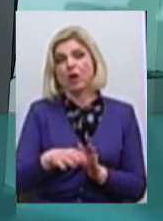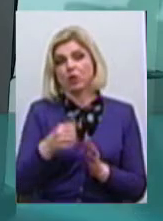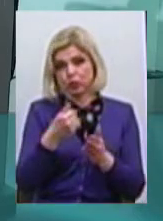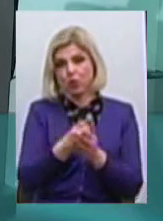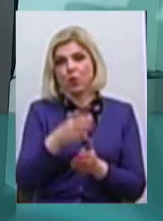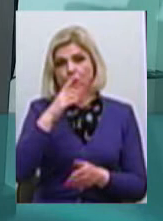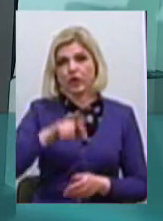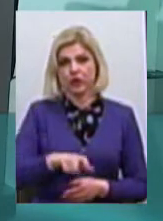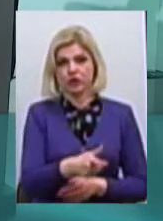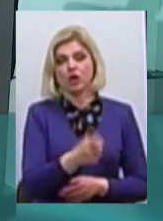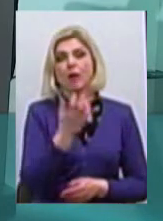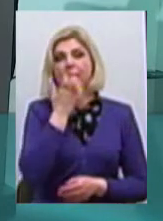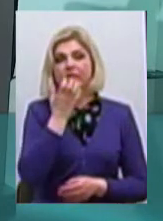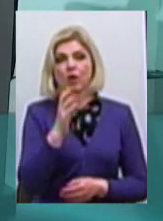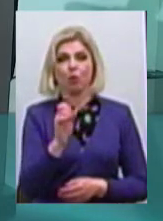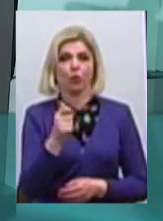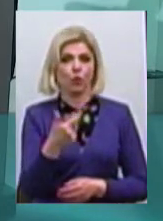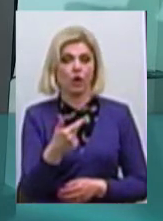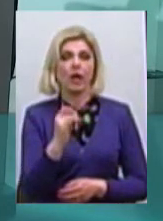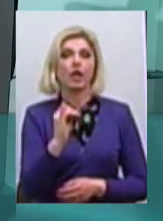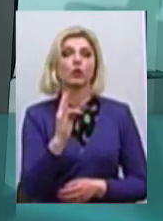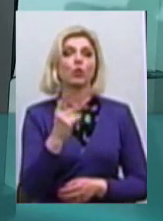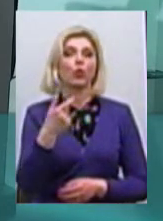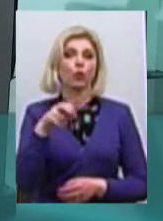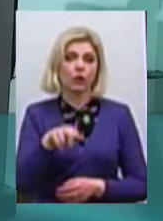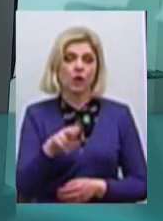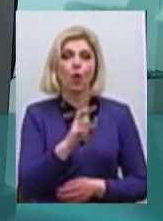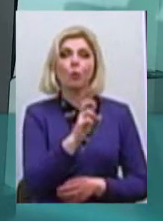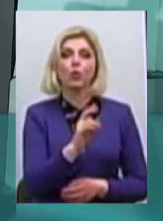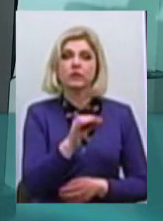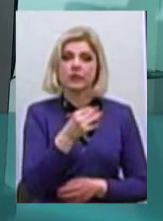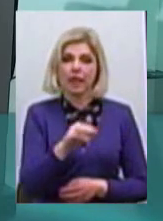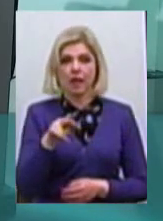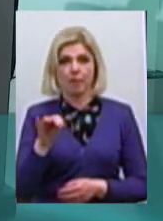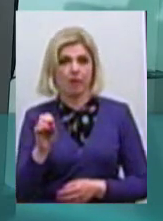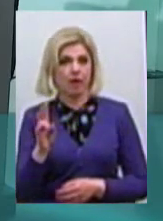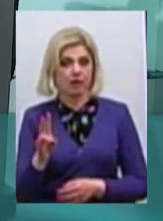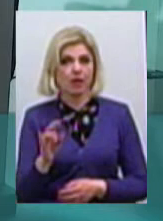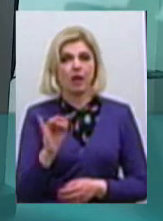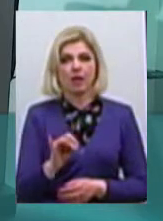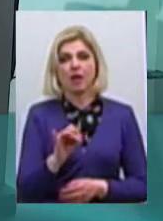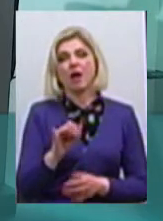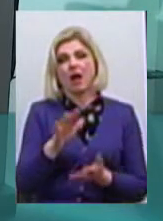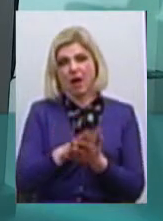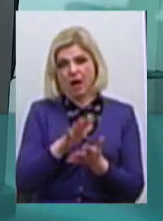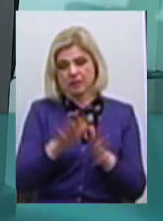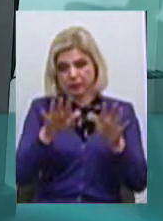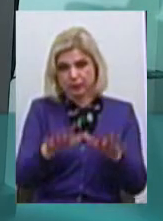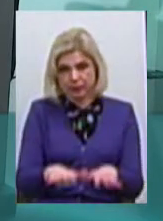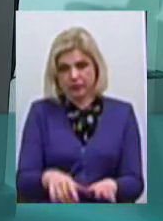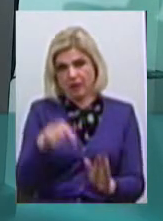Південного Бугу, до Інгулу, до Бузького лиману. і вона сіла там.